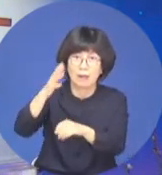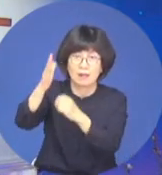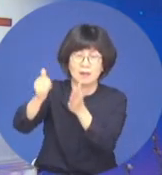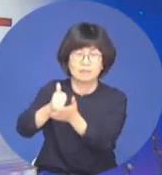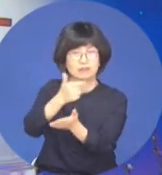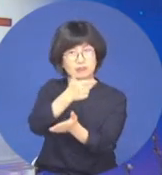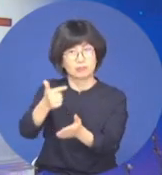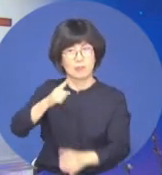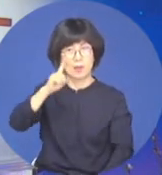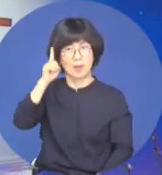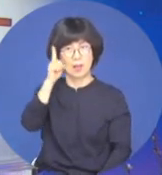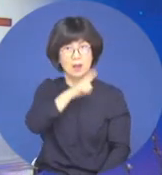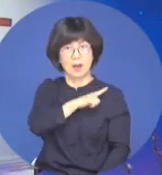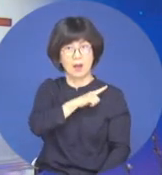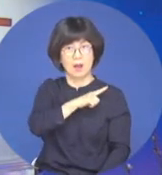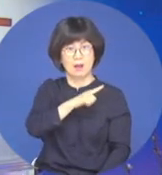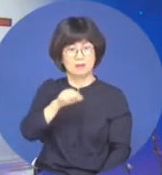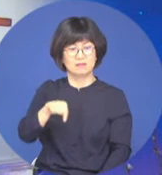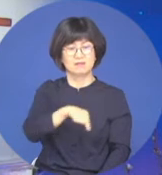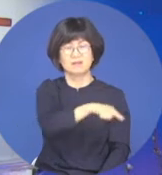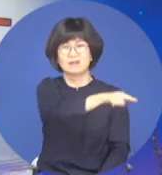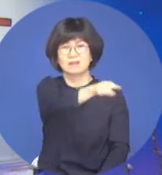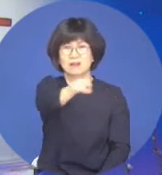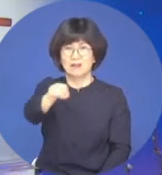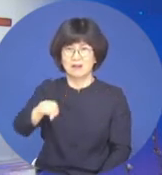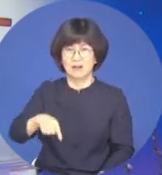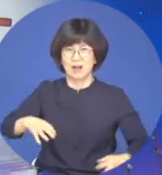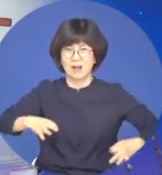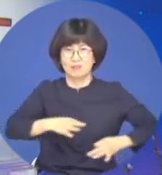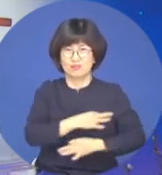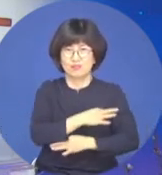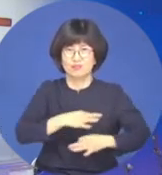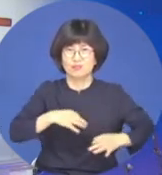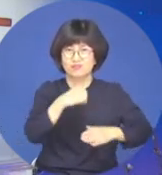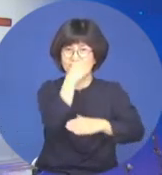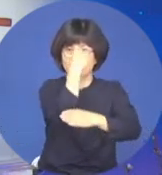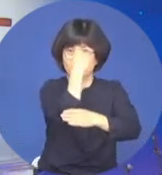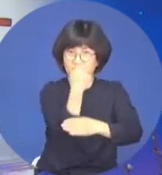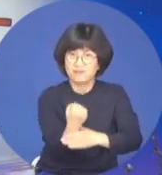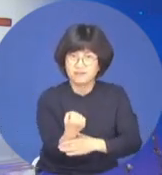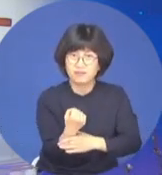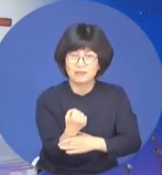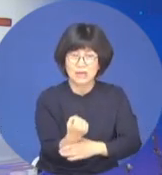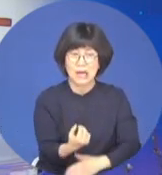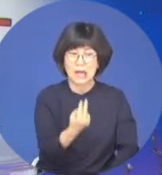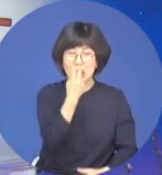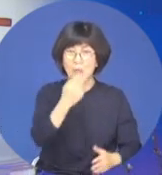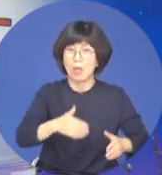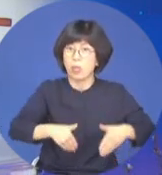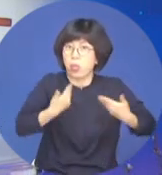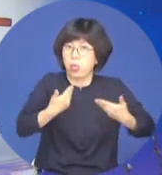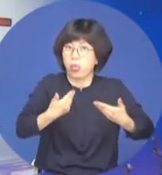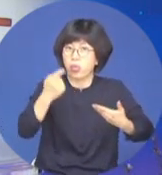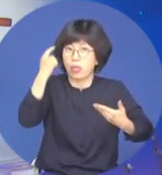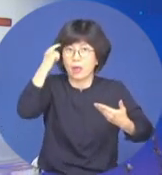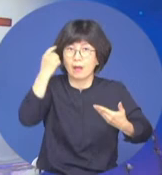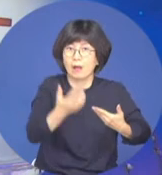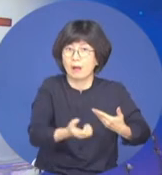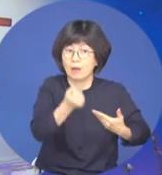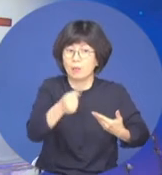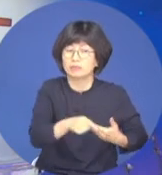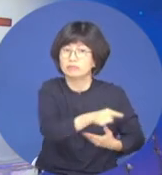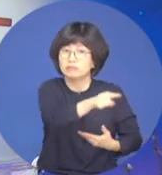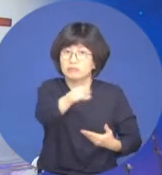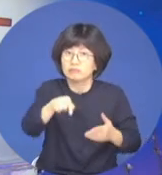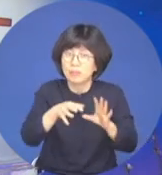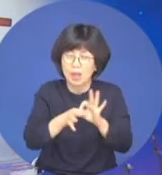세계를 불의하고 부패하고 그 다음에 생명을 그냥 가볍게 여기는 바벨론 제국을 통해서 아니 남쪽 유다를